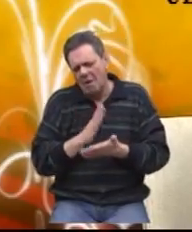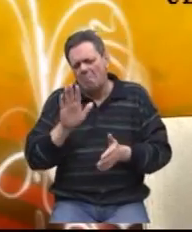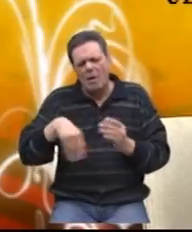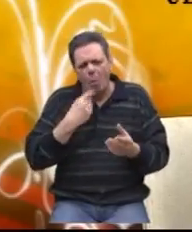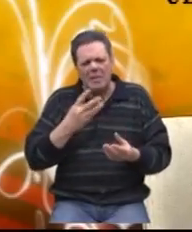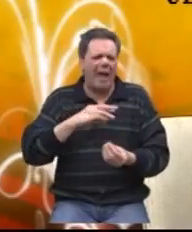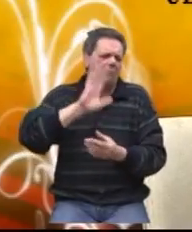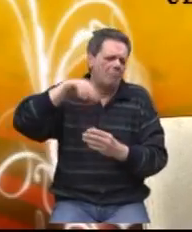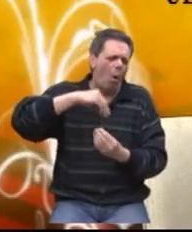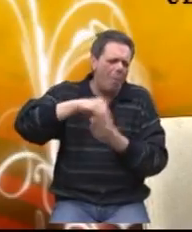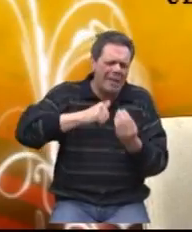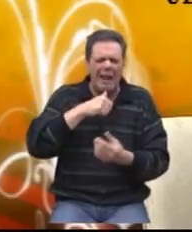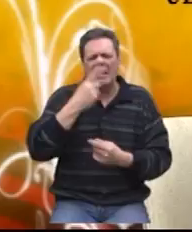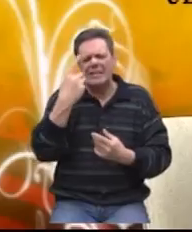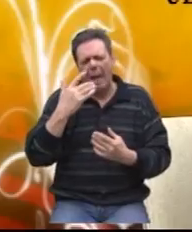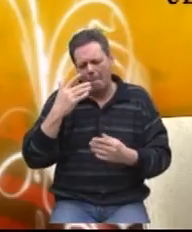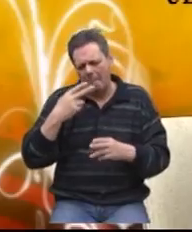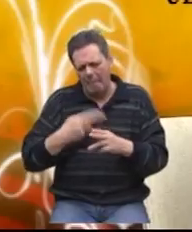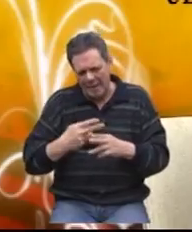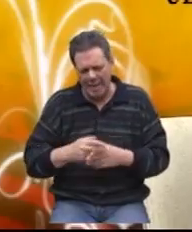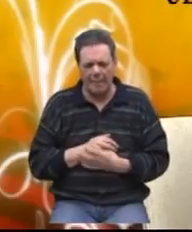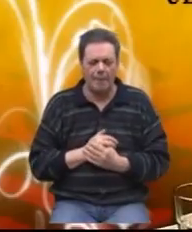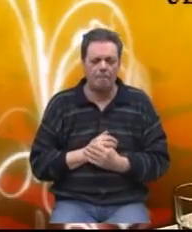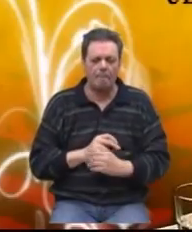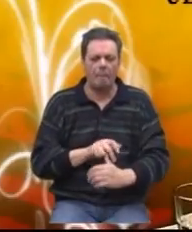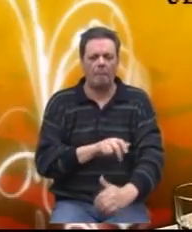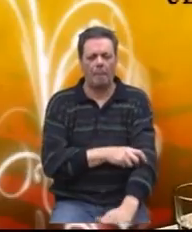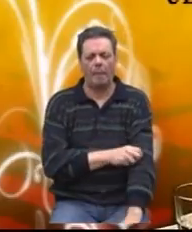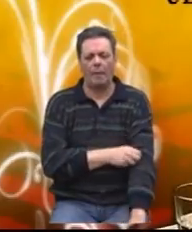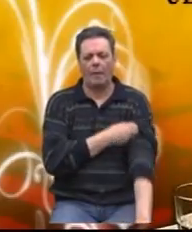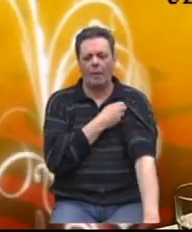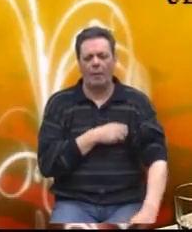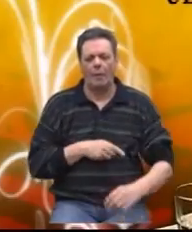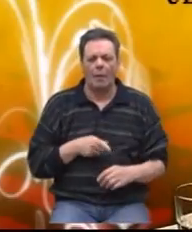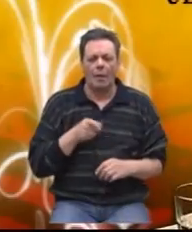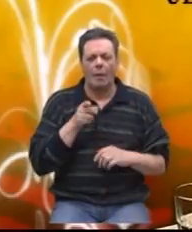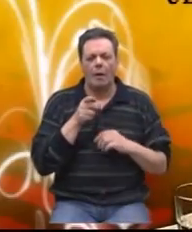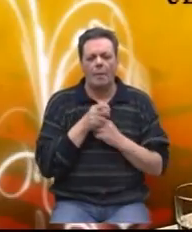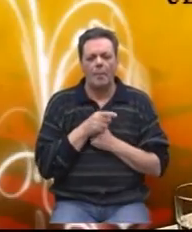njegova obitelj, da je to neko ko se njemu skrbi. Evo, to kad ste sad rekli ko se